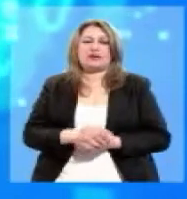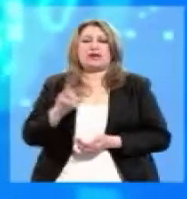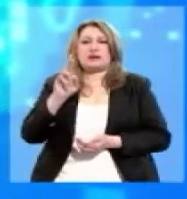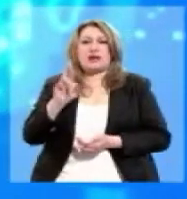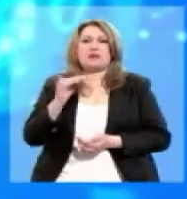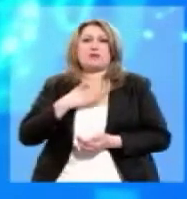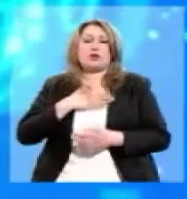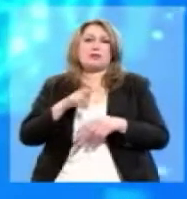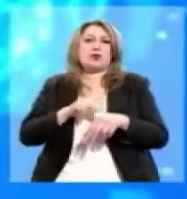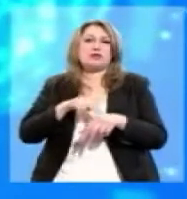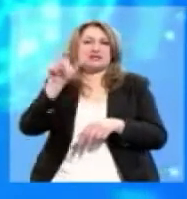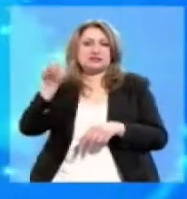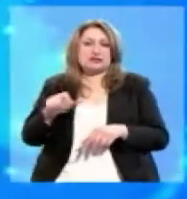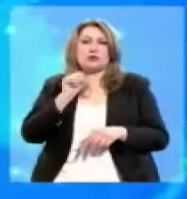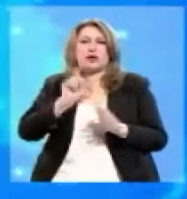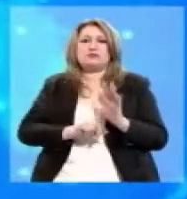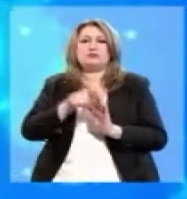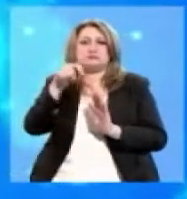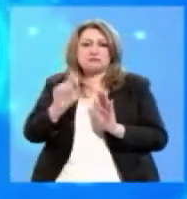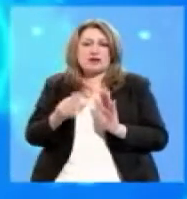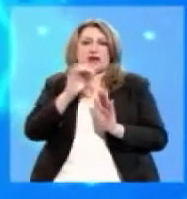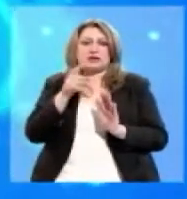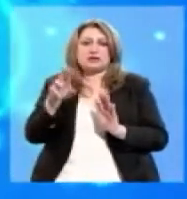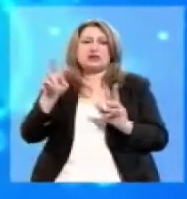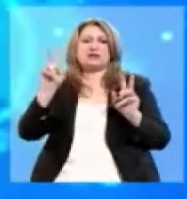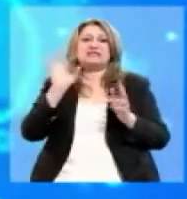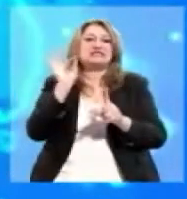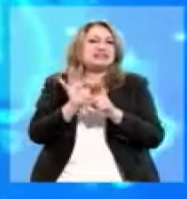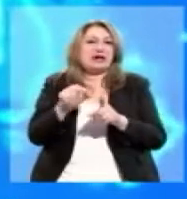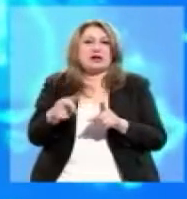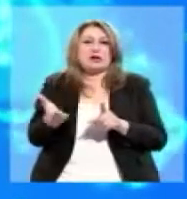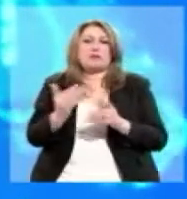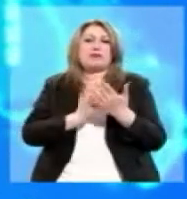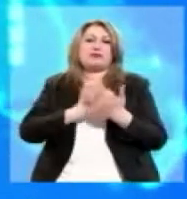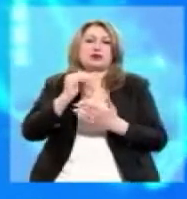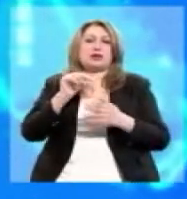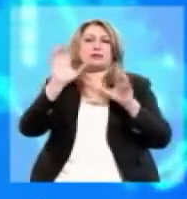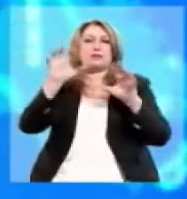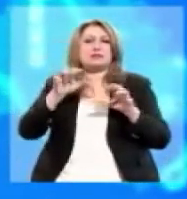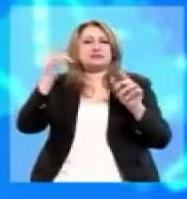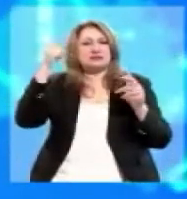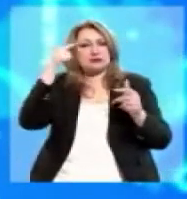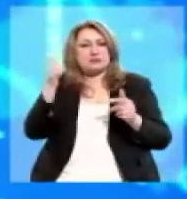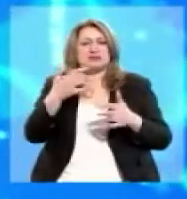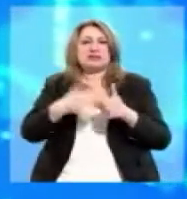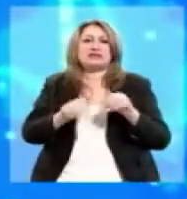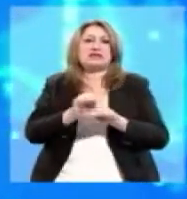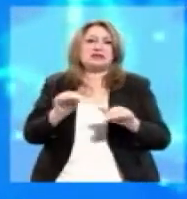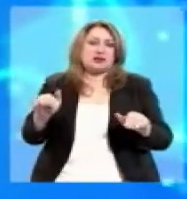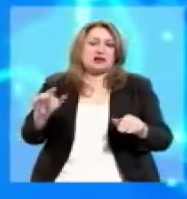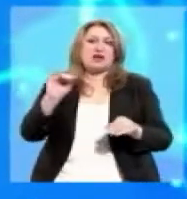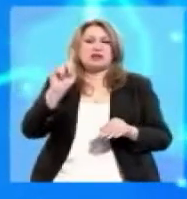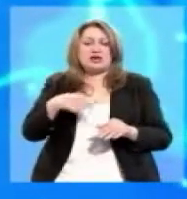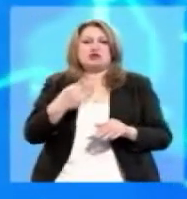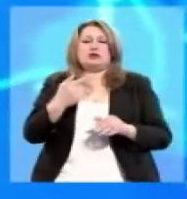Я и мой полицейский. В Кустанае стартовала республиканская акция, целью которой является повышение правовой грамотности среди несовершеннолетних, а